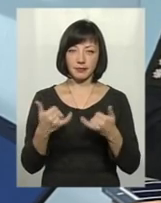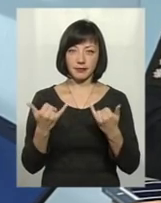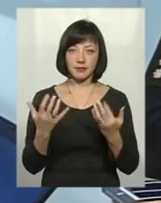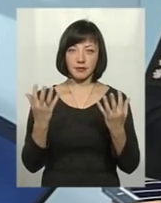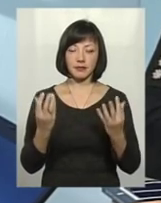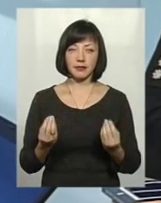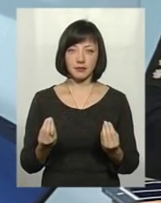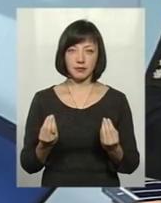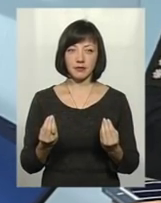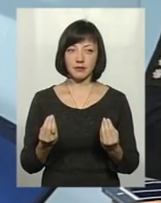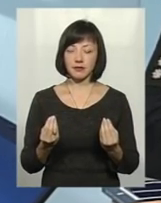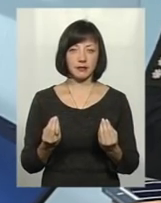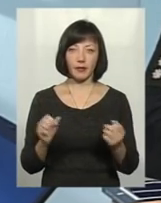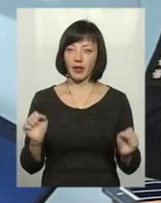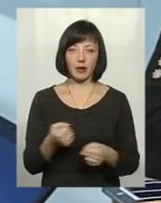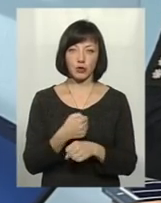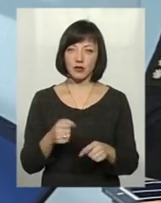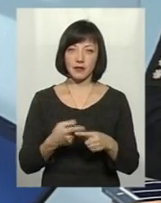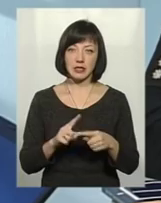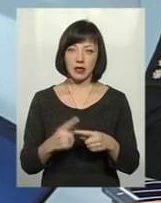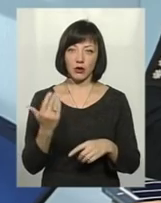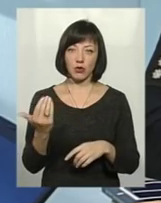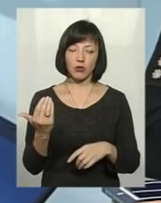момент неможливо, тому що це є